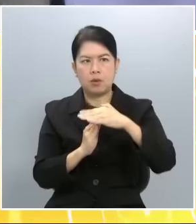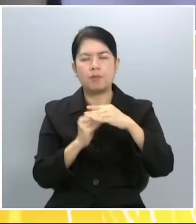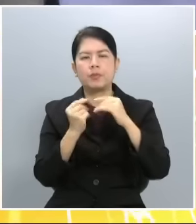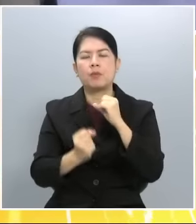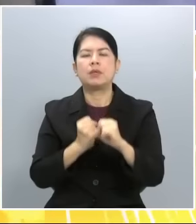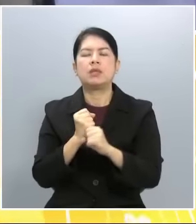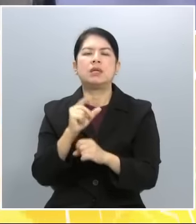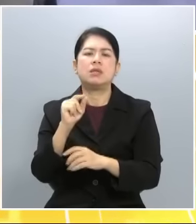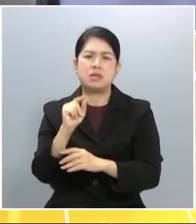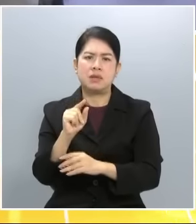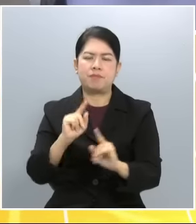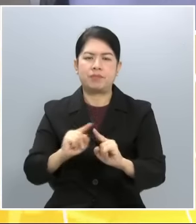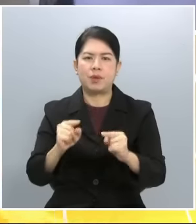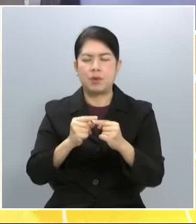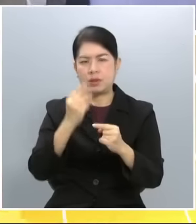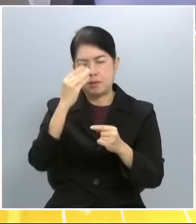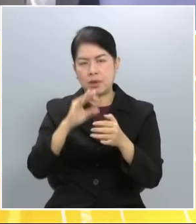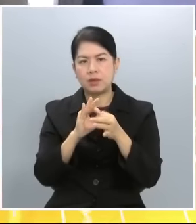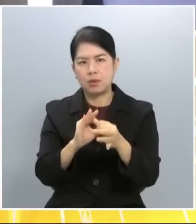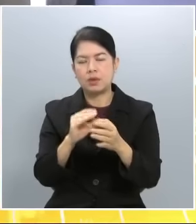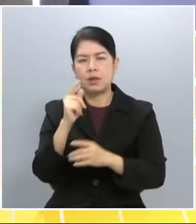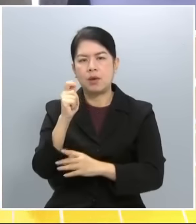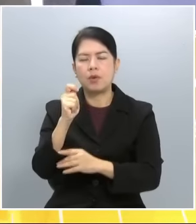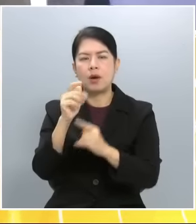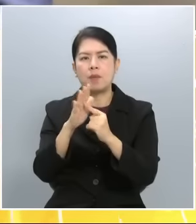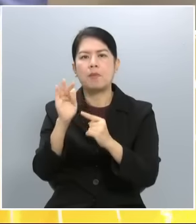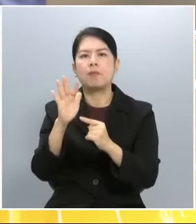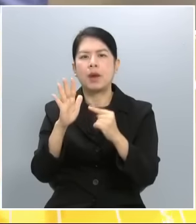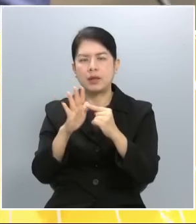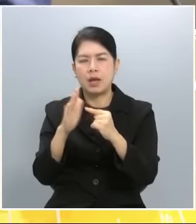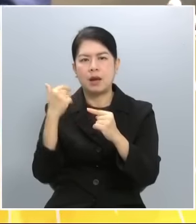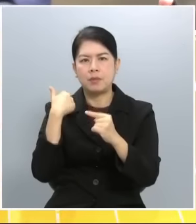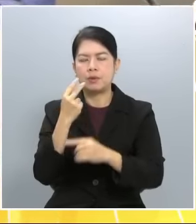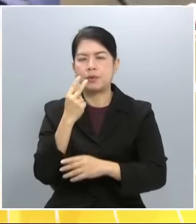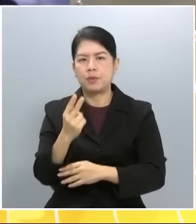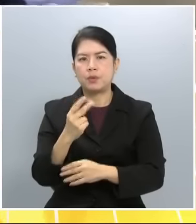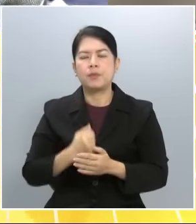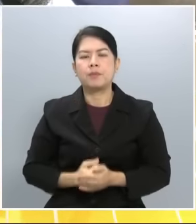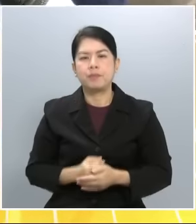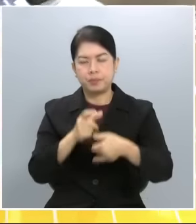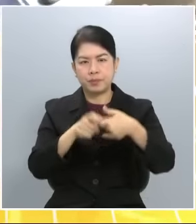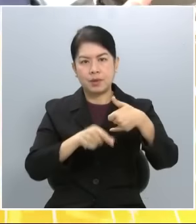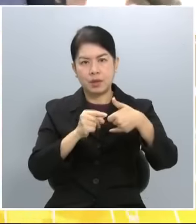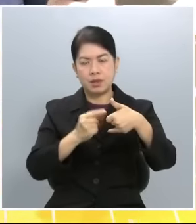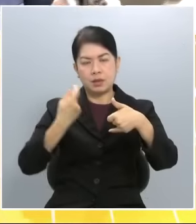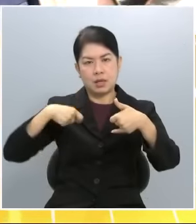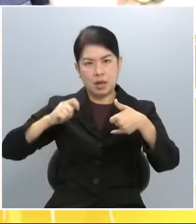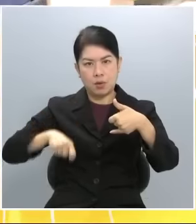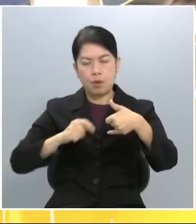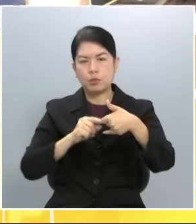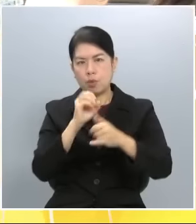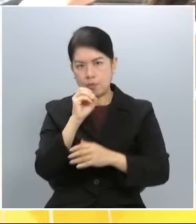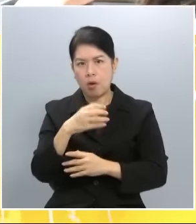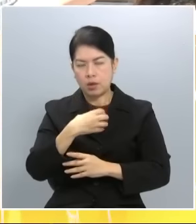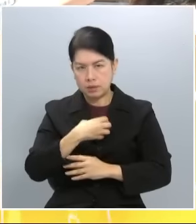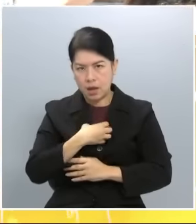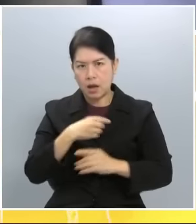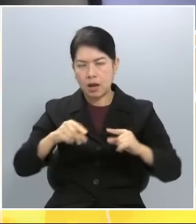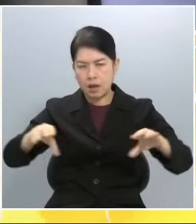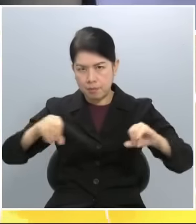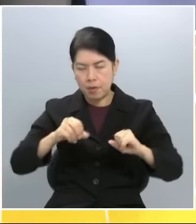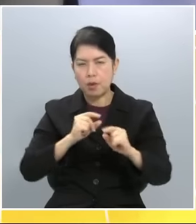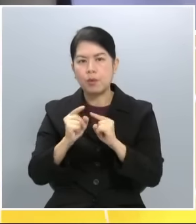ใหญ่เพราะเป็นเรื่องเกี่ยวกับคดีอาญาเข้ามาเกี่ยวข้องเดี๋ยวตามกันดูเพราะทนายเองส่วนตัวก็บอกว่าอยากจะให้เจรจากัน